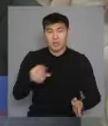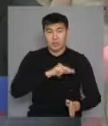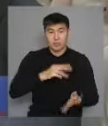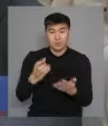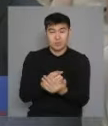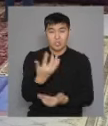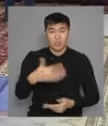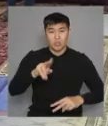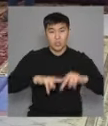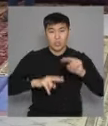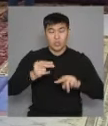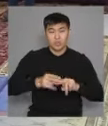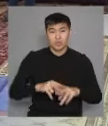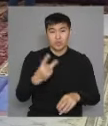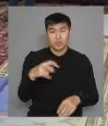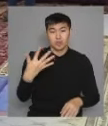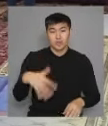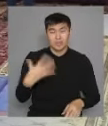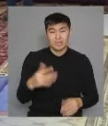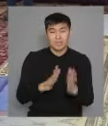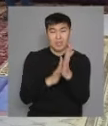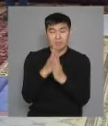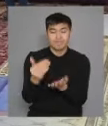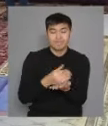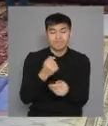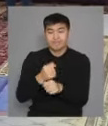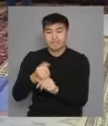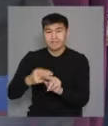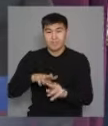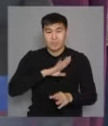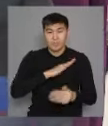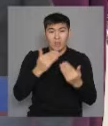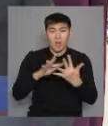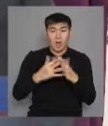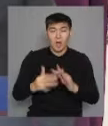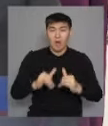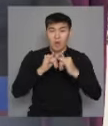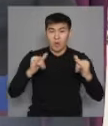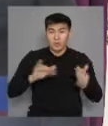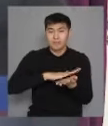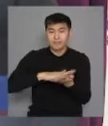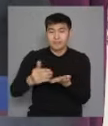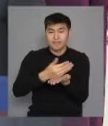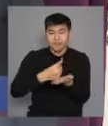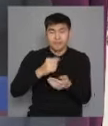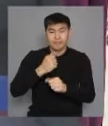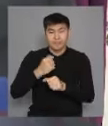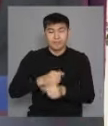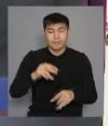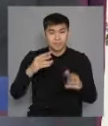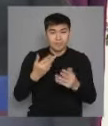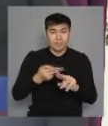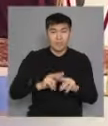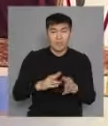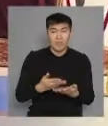50-і құрылыс саласы бойынша, 225-і көгалдандыру бойынша жұмыс істеді. Ауылдың көркеюіне тазалығы үшін еңбектері бағаланып,